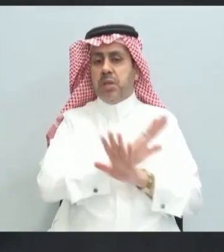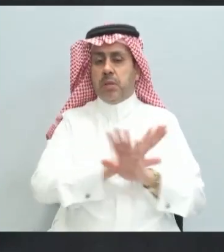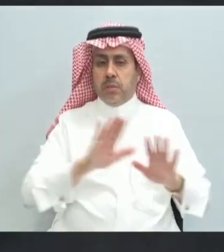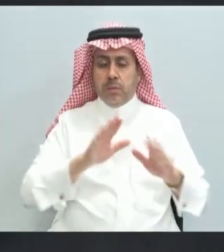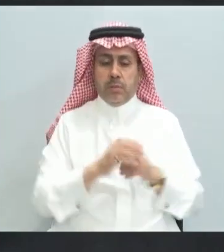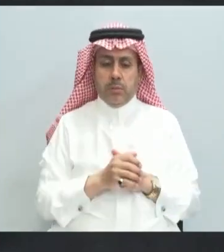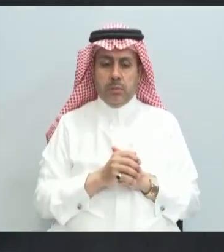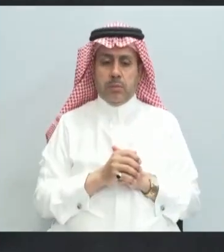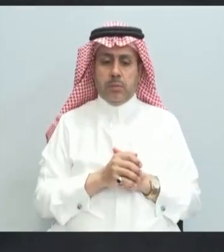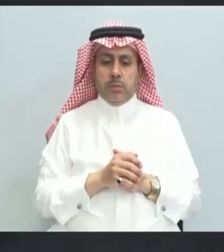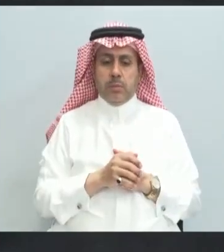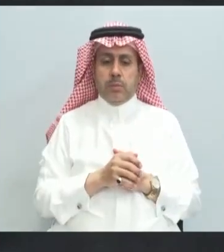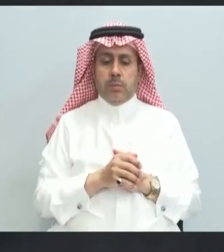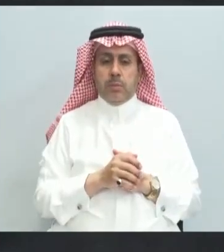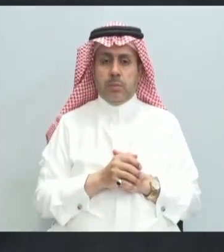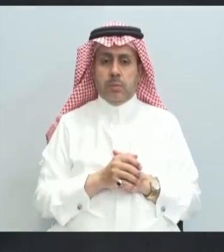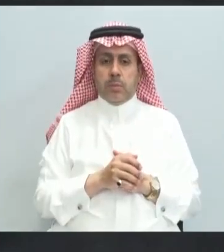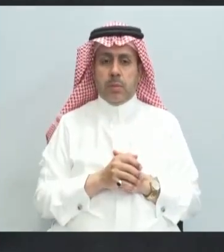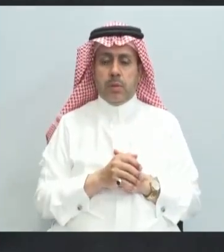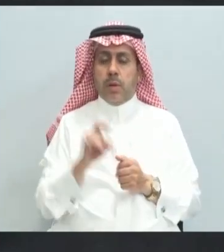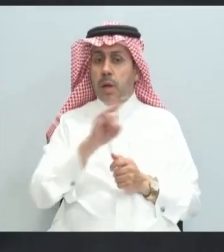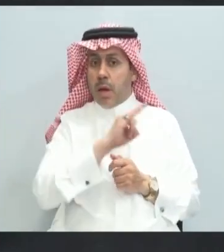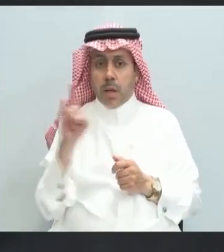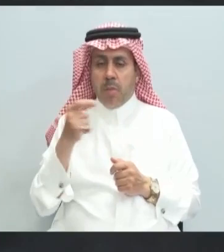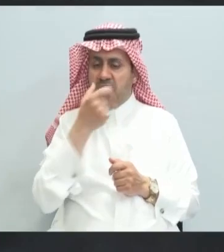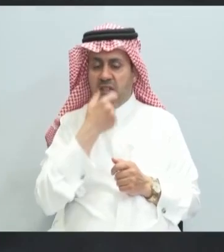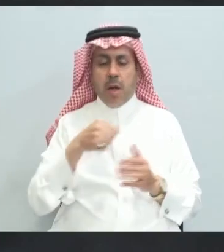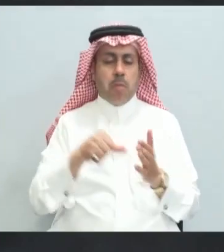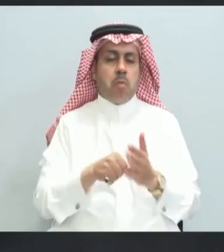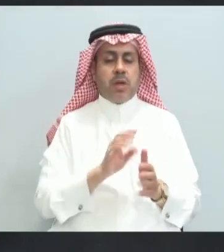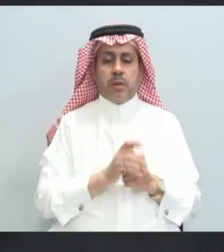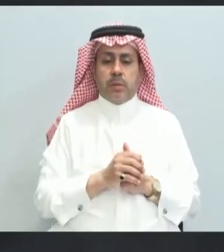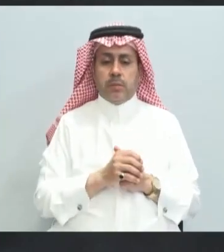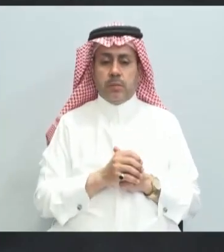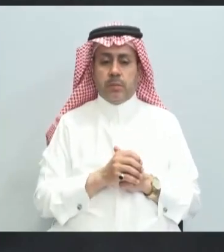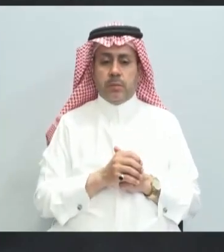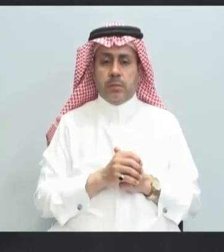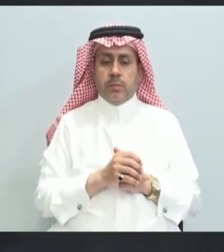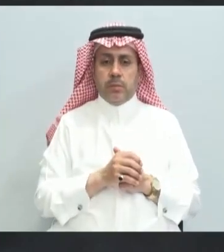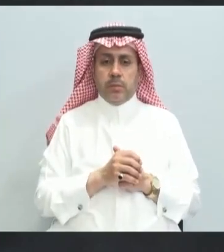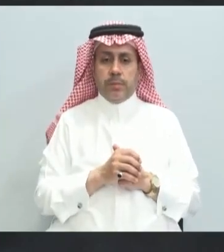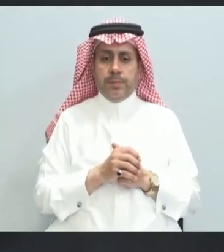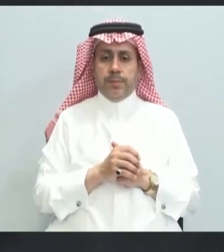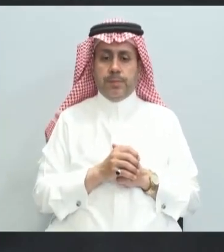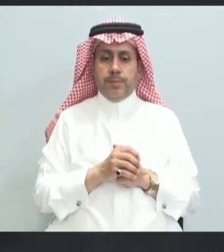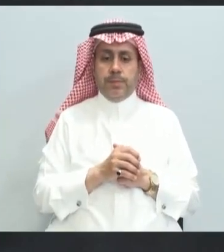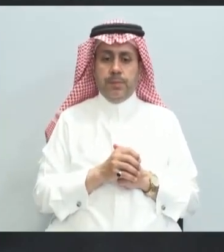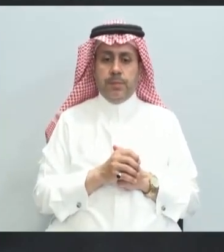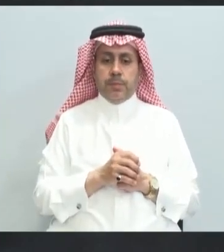باطل، يعني لا نحكم له بسند ونحوه، باطل، ليس من أقوال النبي صلى الله عليه وسلم